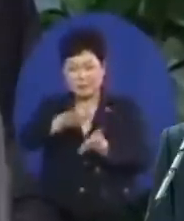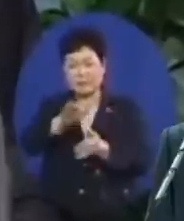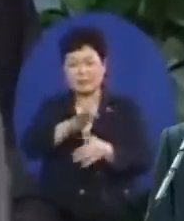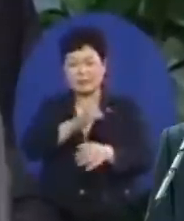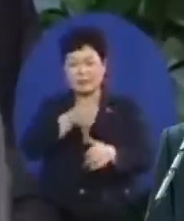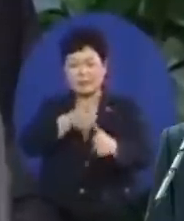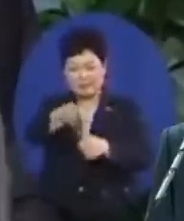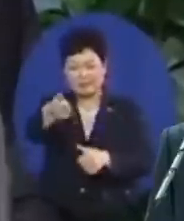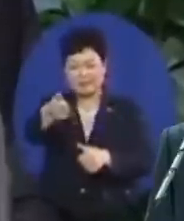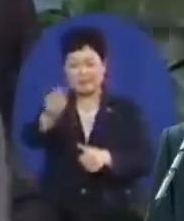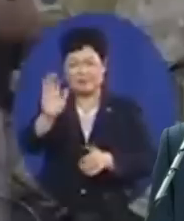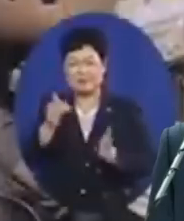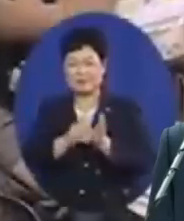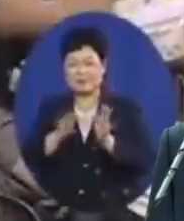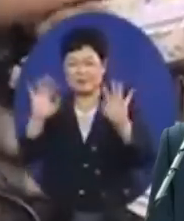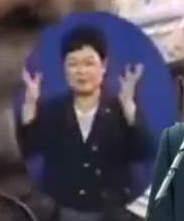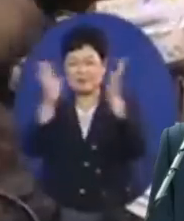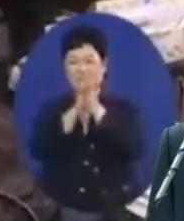될 것입니다.